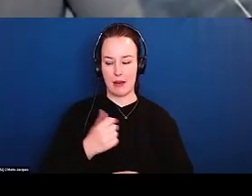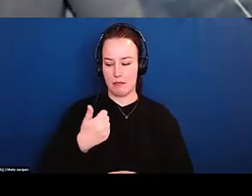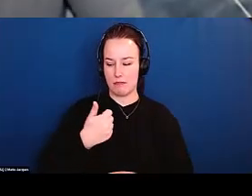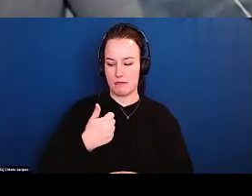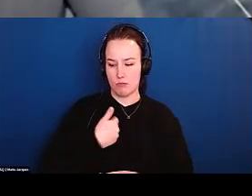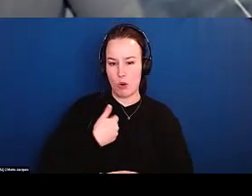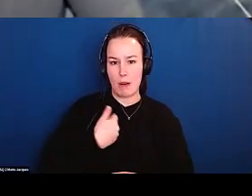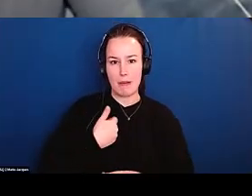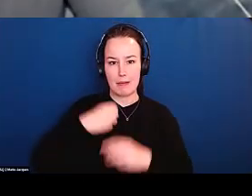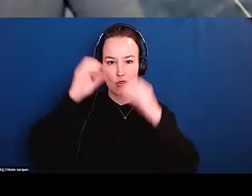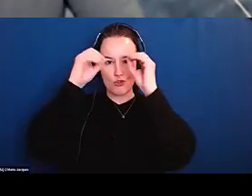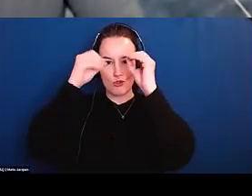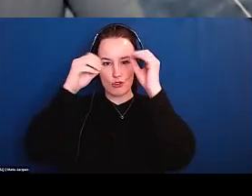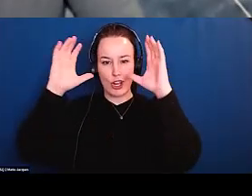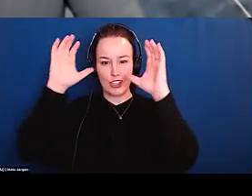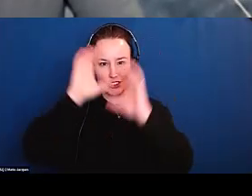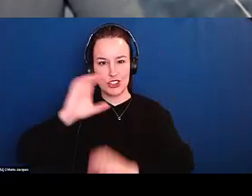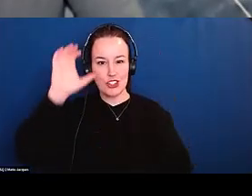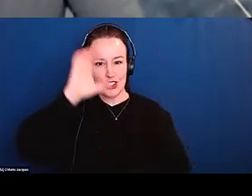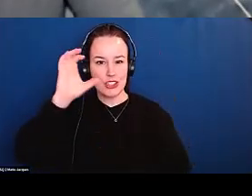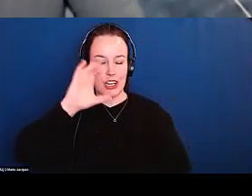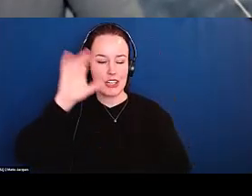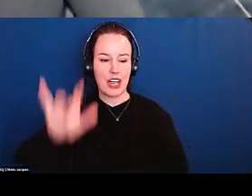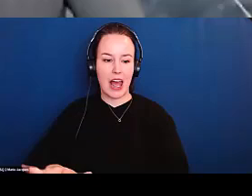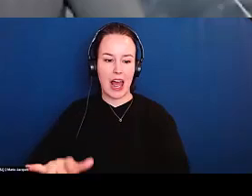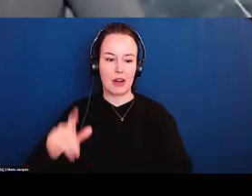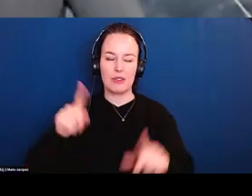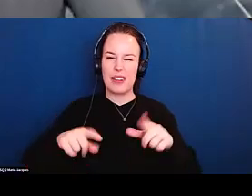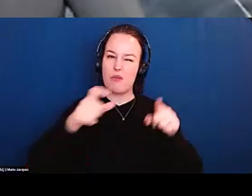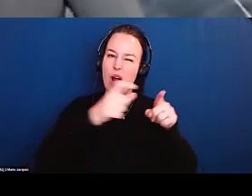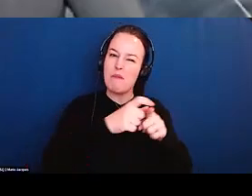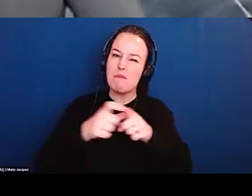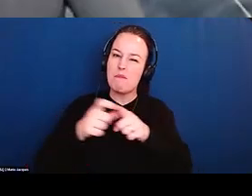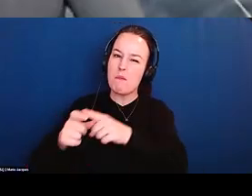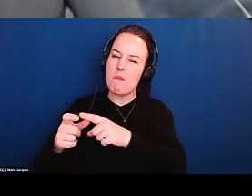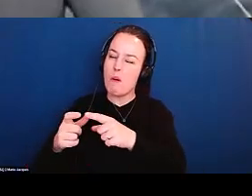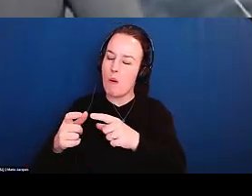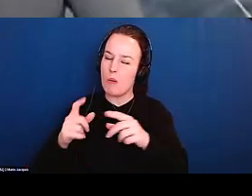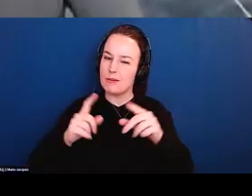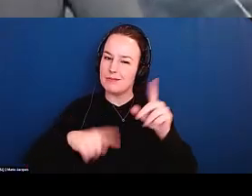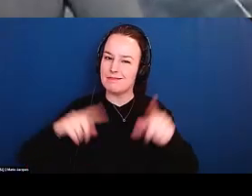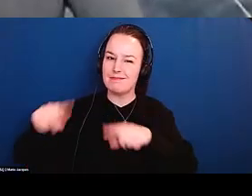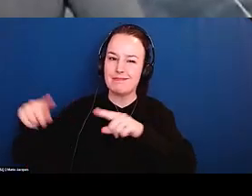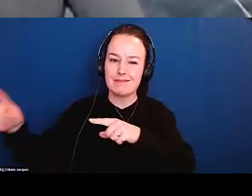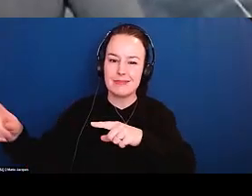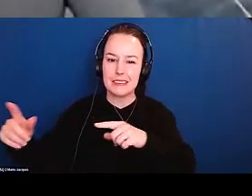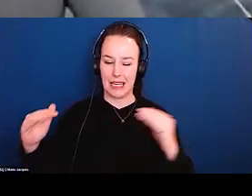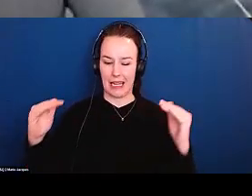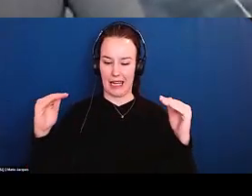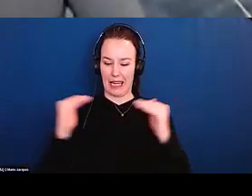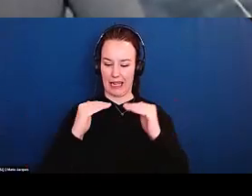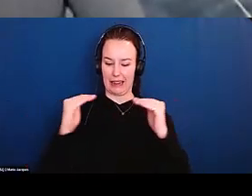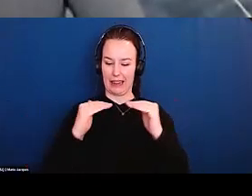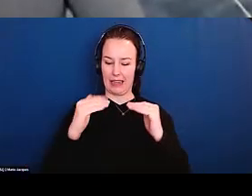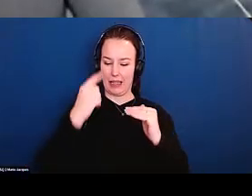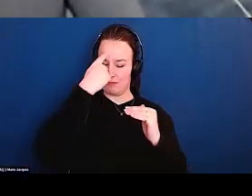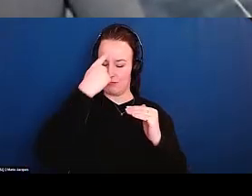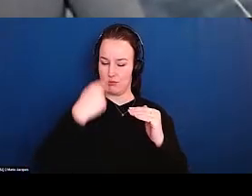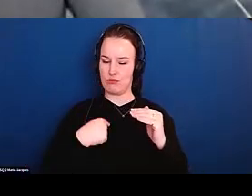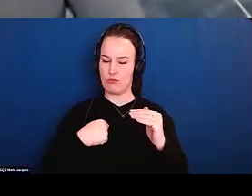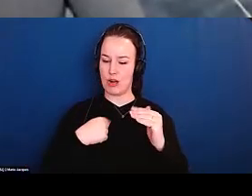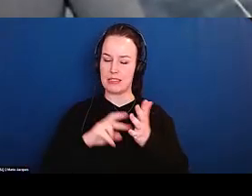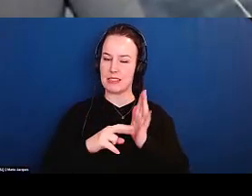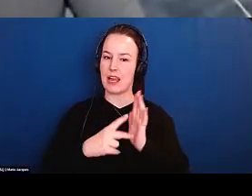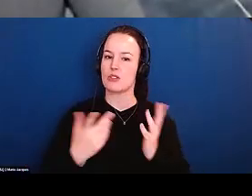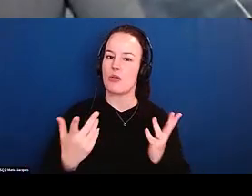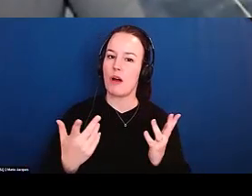petite recherche Google, en fait, parce que je suis perdue dans la terminologie. Qu'est-ce que ça veut dire l'équité? Et pour moi, en fait, à la base,